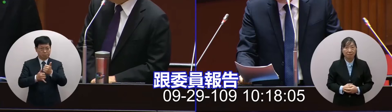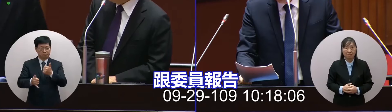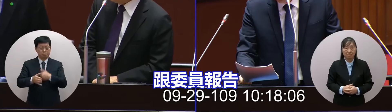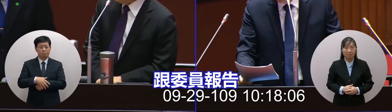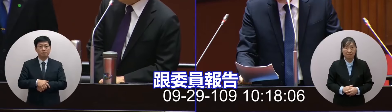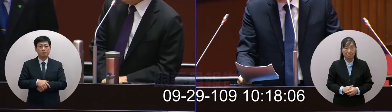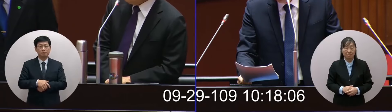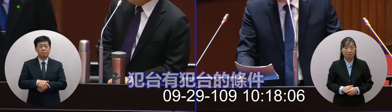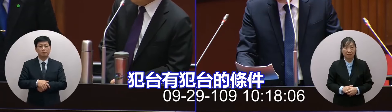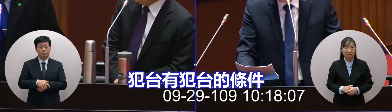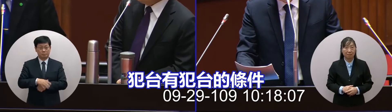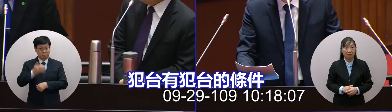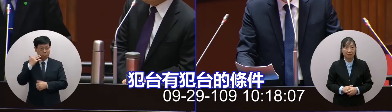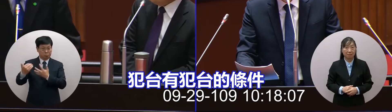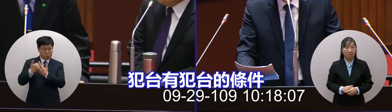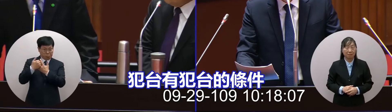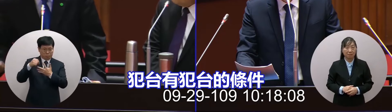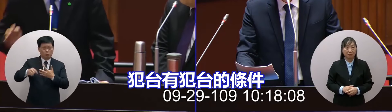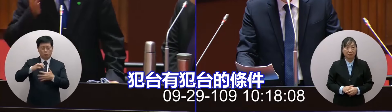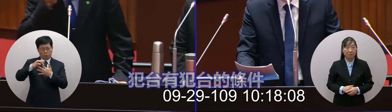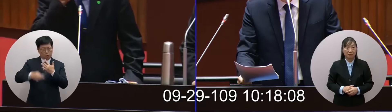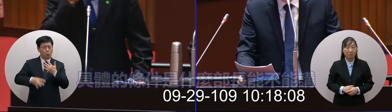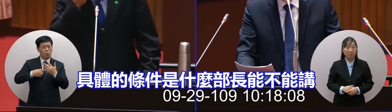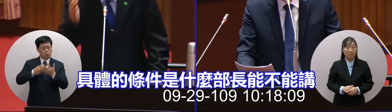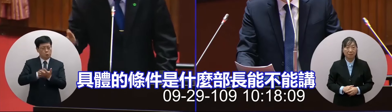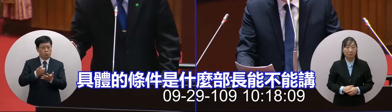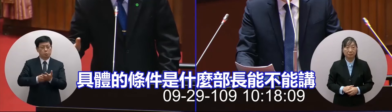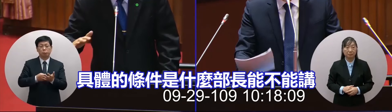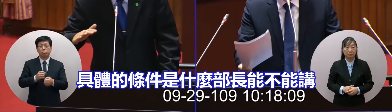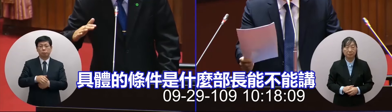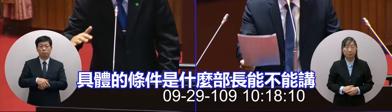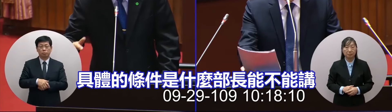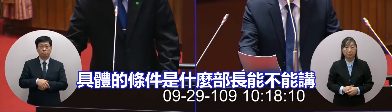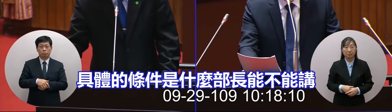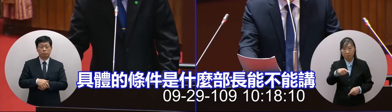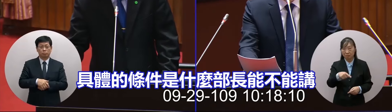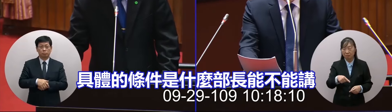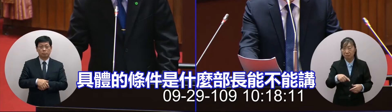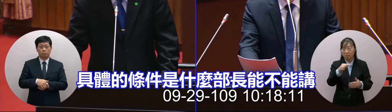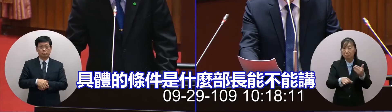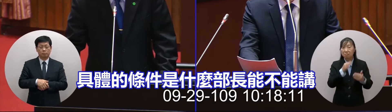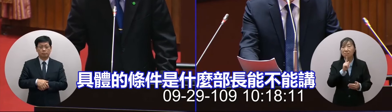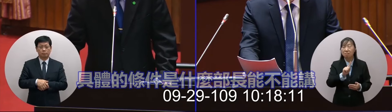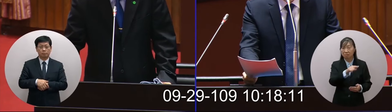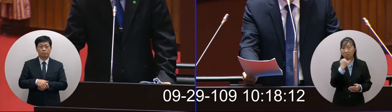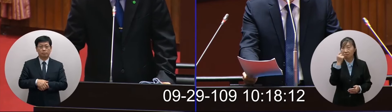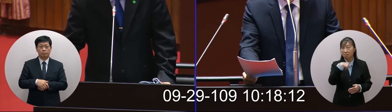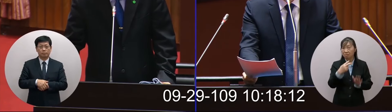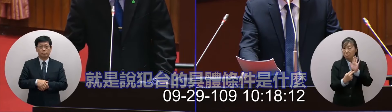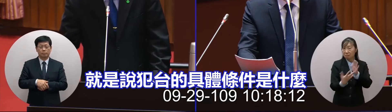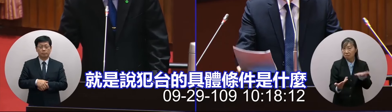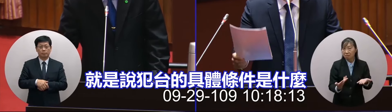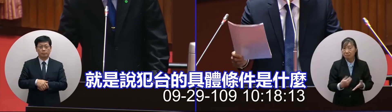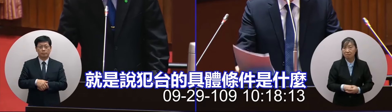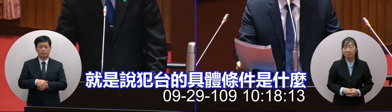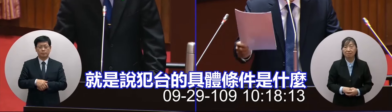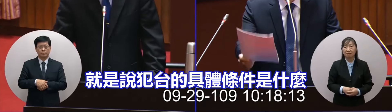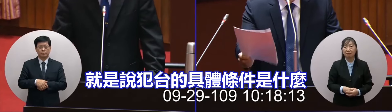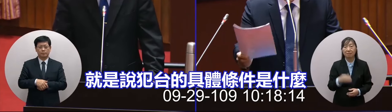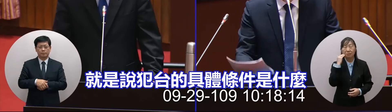告，犯台有犯台的条件。 对， 哦、那犯台 那个具体的条件是什么？部长也不能讲，就是